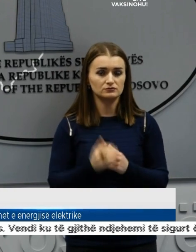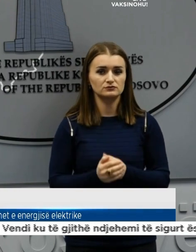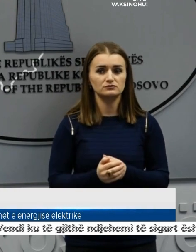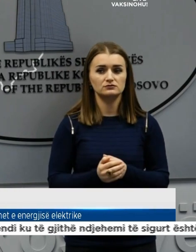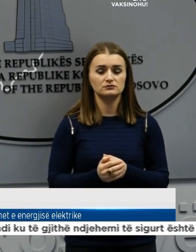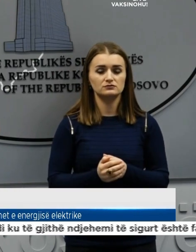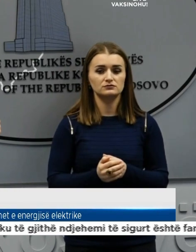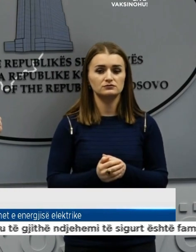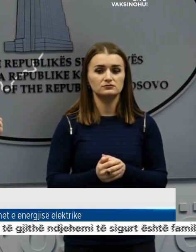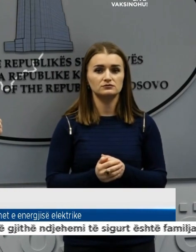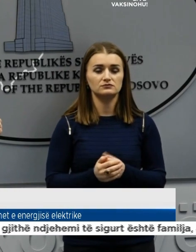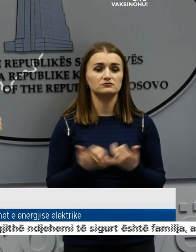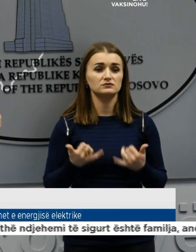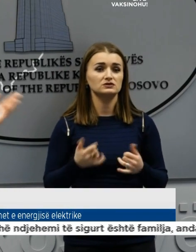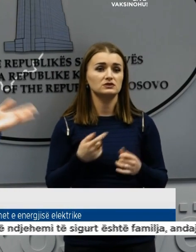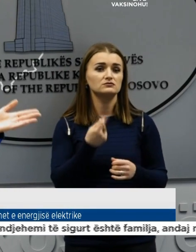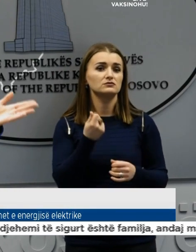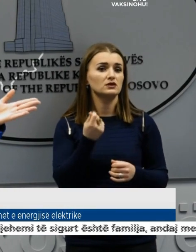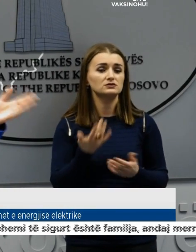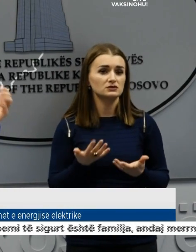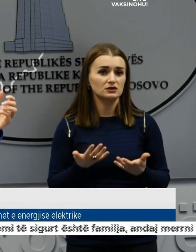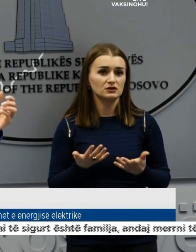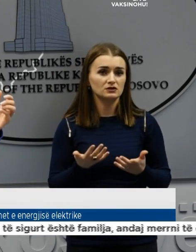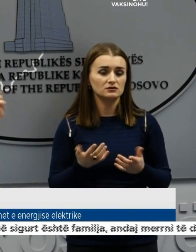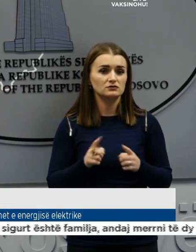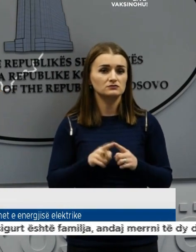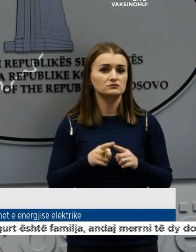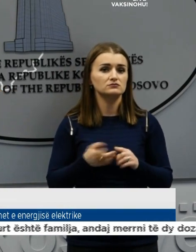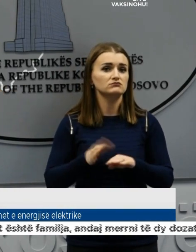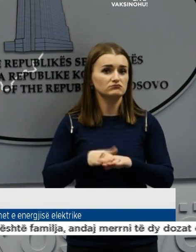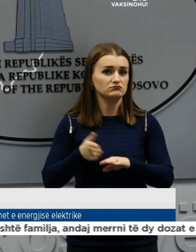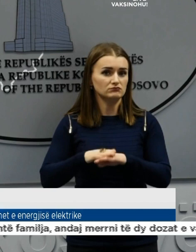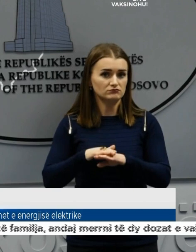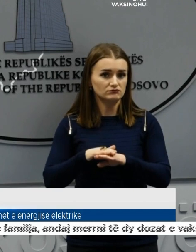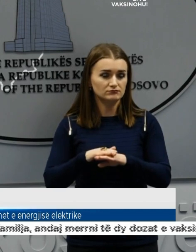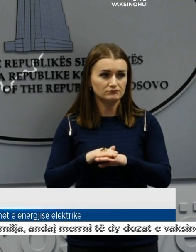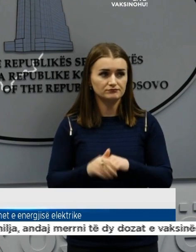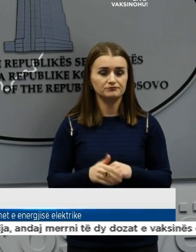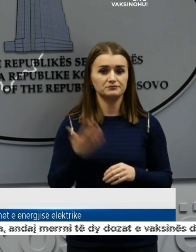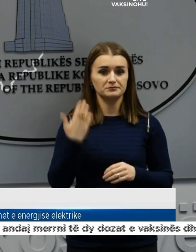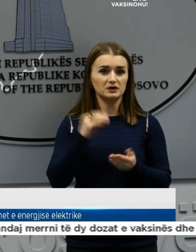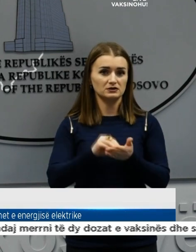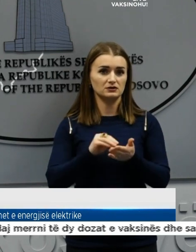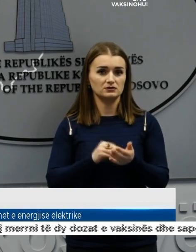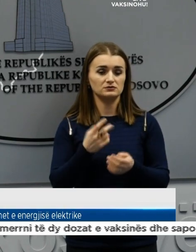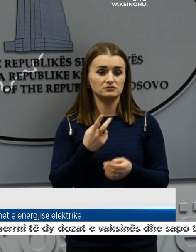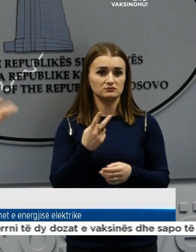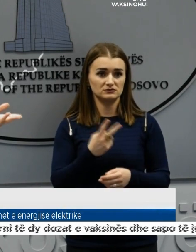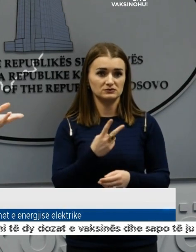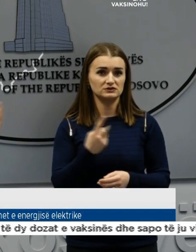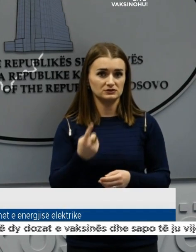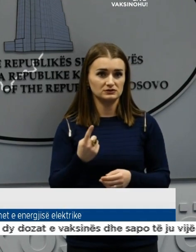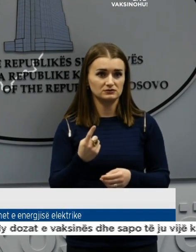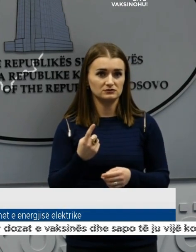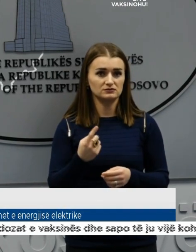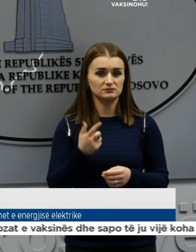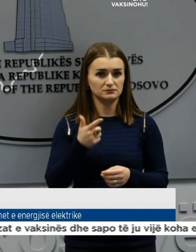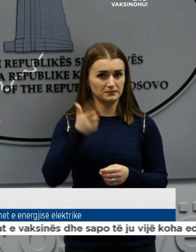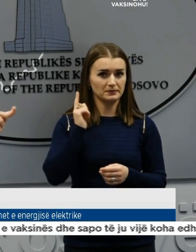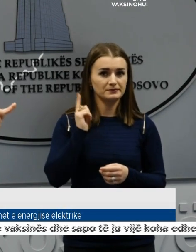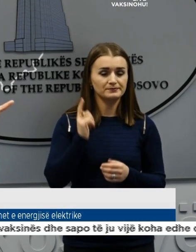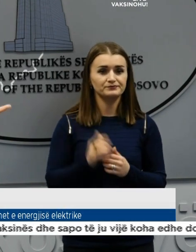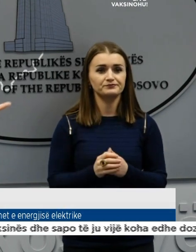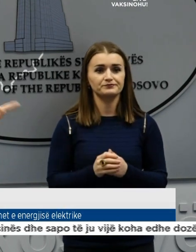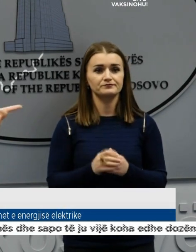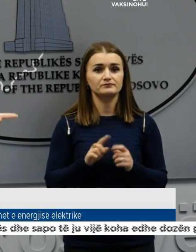çmimet janë ngritur, me datën 21 kanë arritur, dhe më thëmë para 2 ditësh, kanë arritur 420